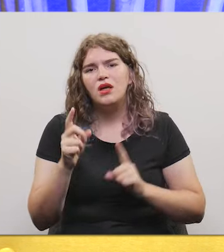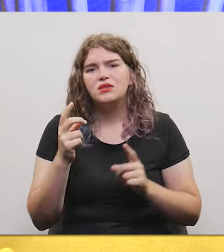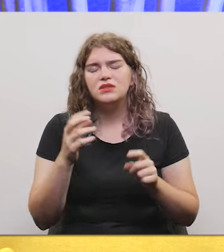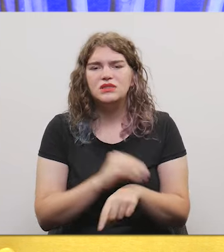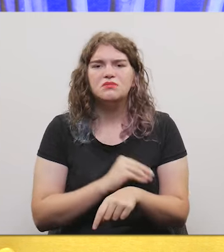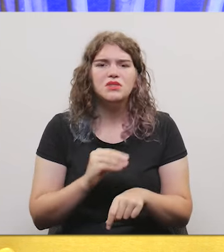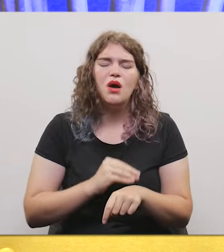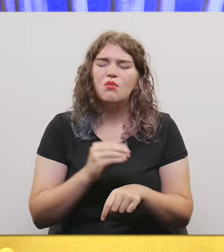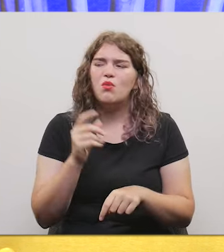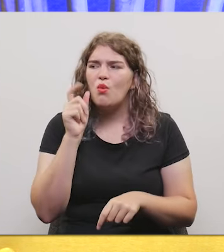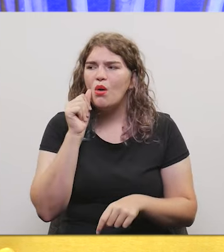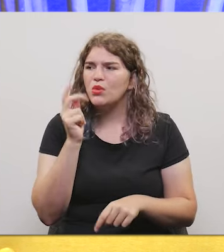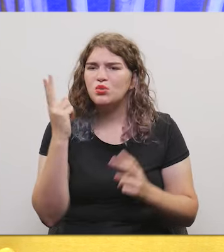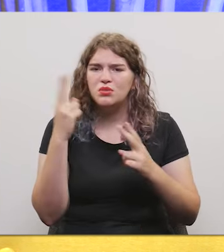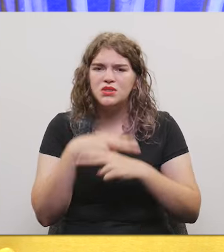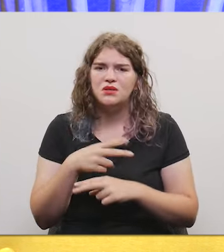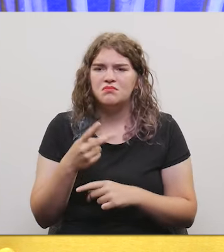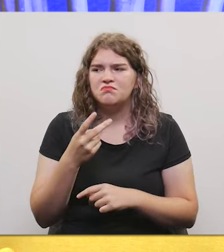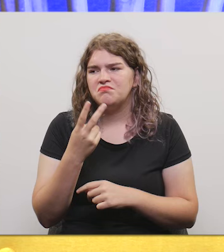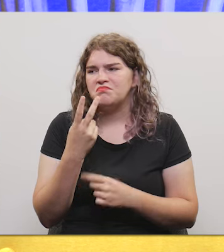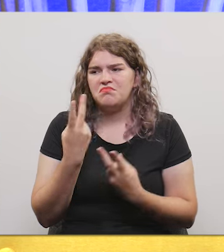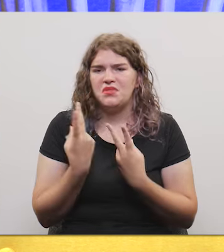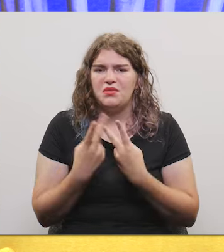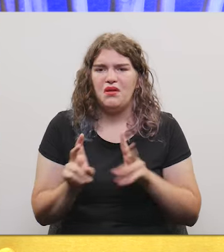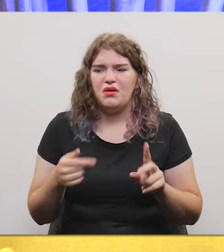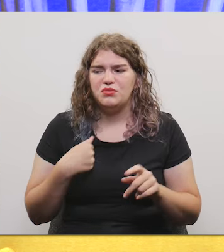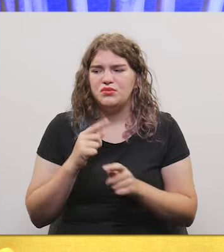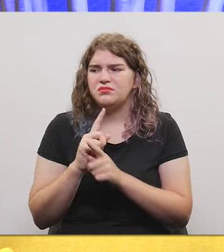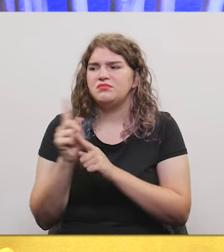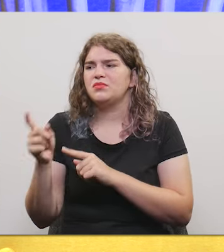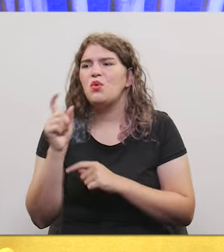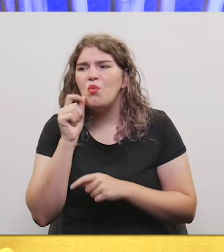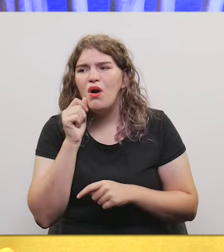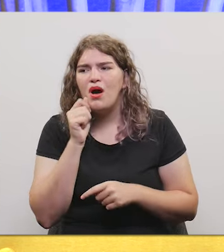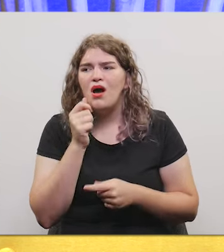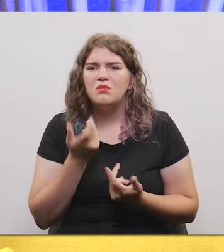Uneori am simțit că oamenii nu mă înțeleg și că nu are rost să mă duc la oameni.